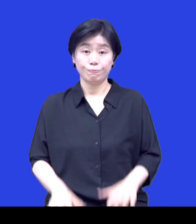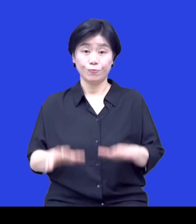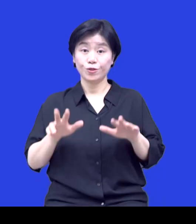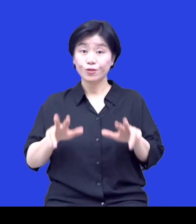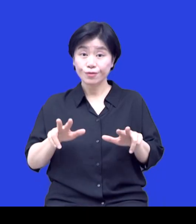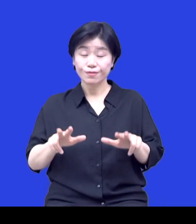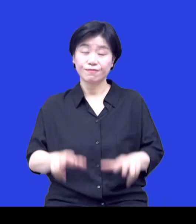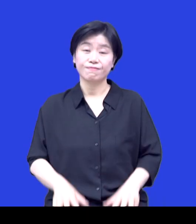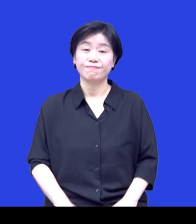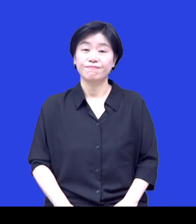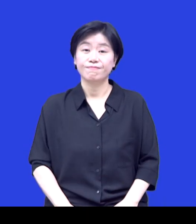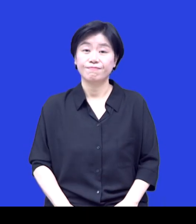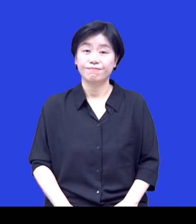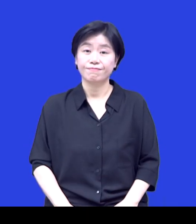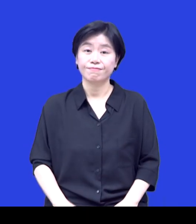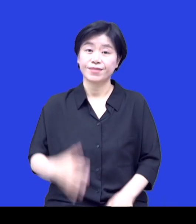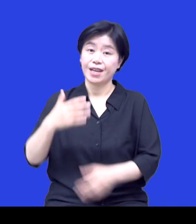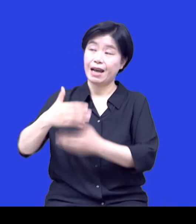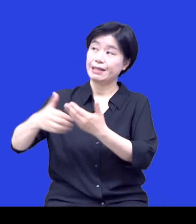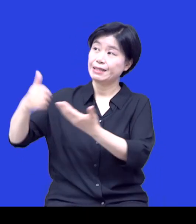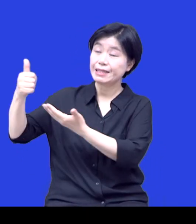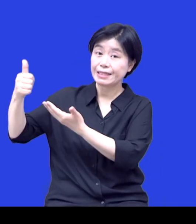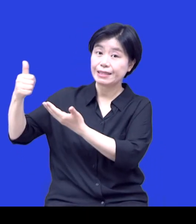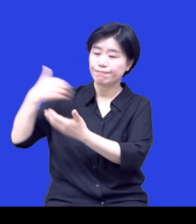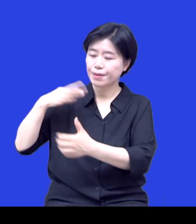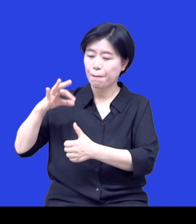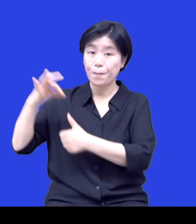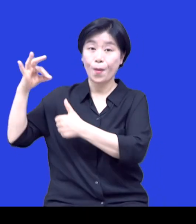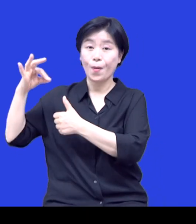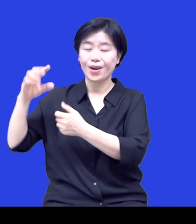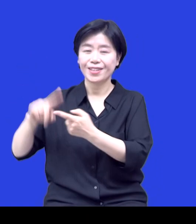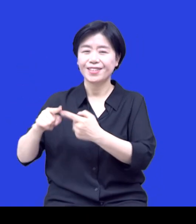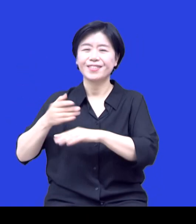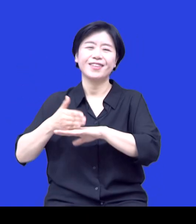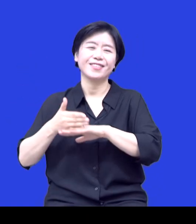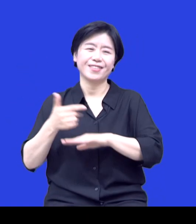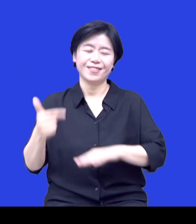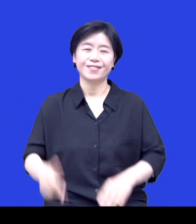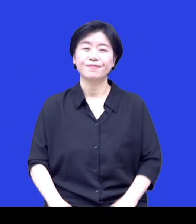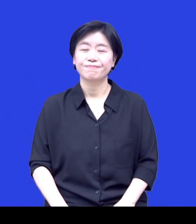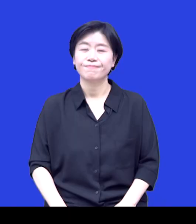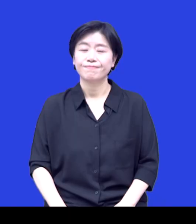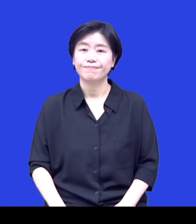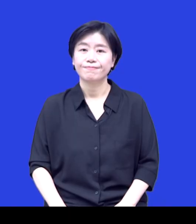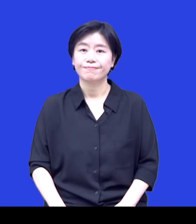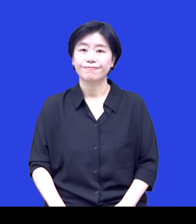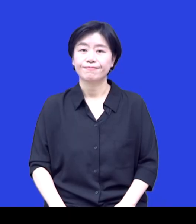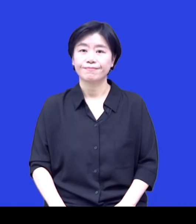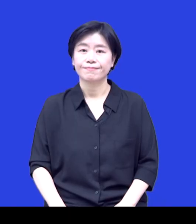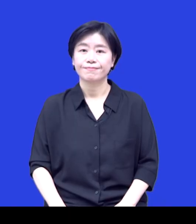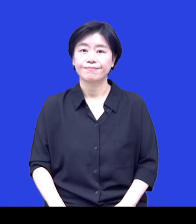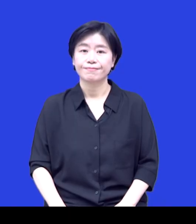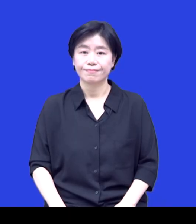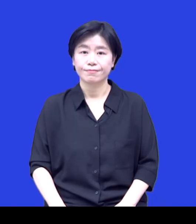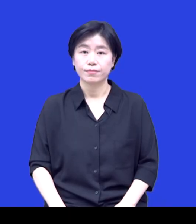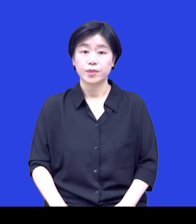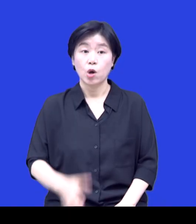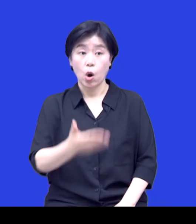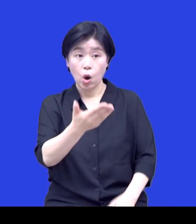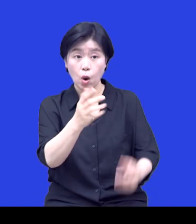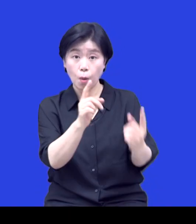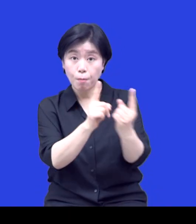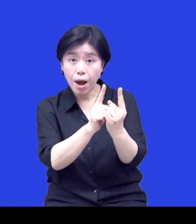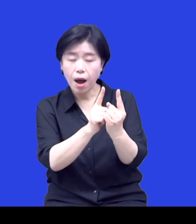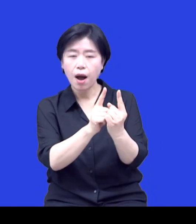뭐 너무 하나님의 선택에 감사를 합니다. 이렇게 직접 목사님 뵙고 삶을 포기하려다가 삶을